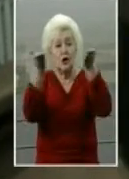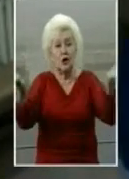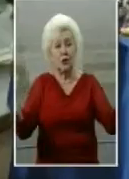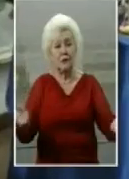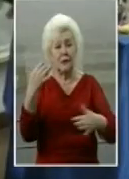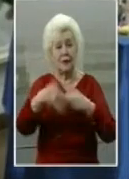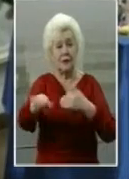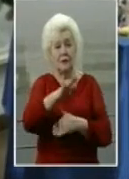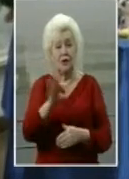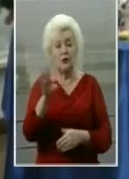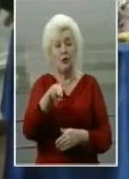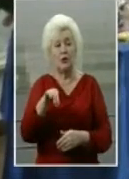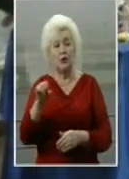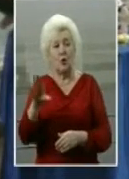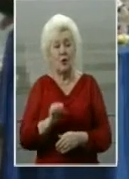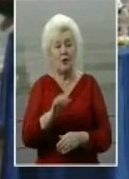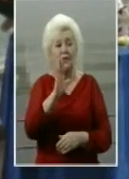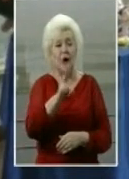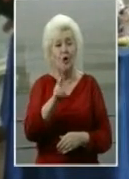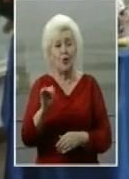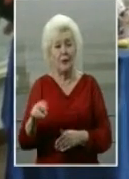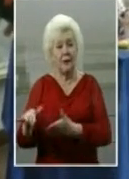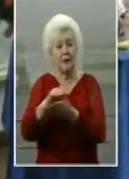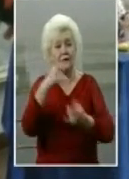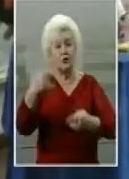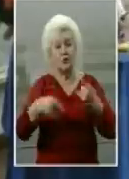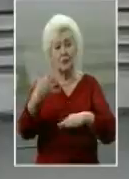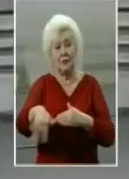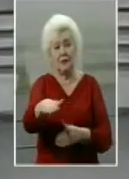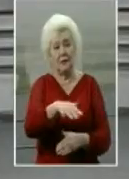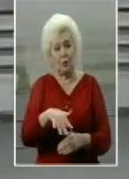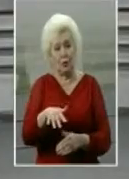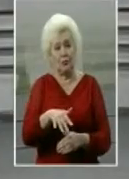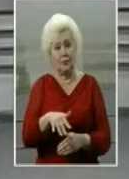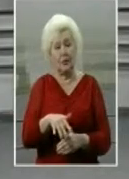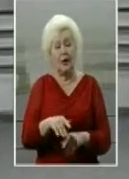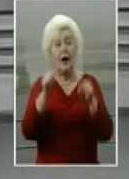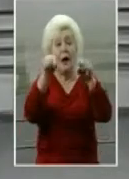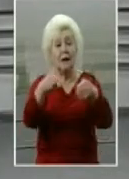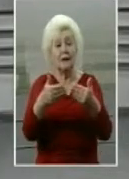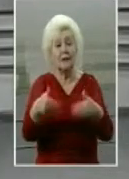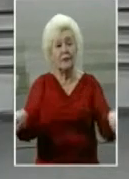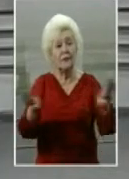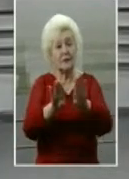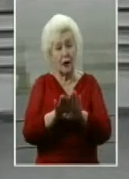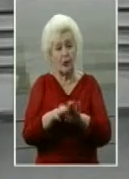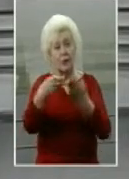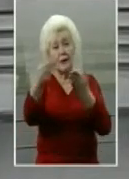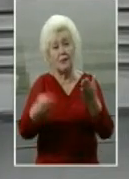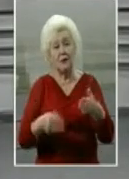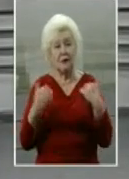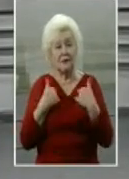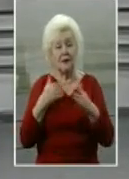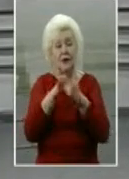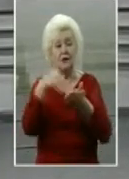Херсонщини. Олена Протопопова, Владислав Купрієв, Суспільне, Херсон. А на цьому наш випуск завершено. Підписуйтесь на